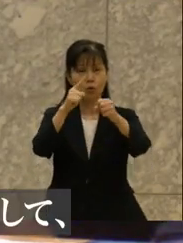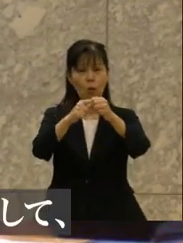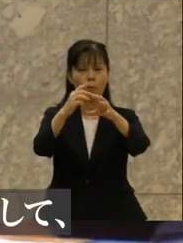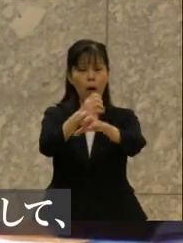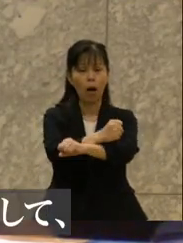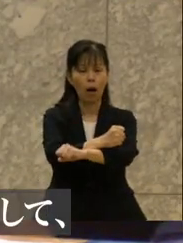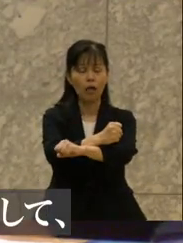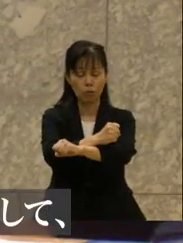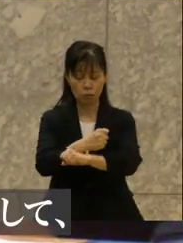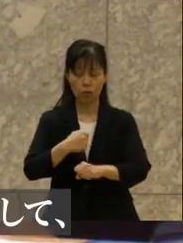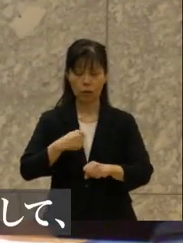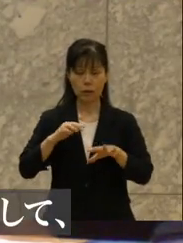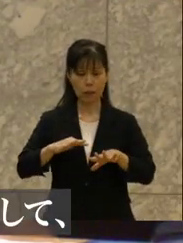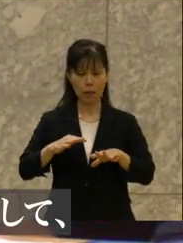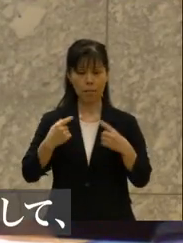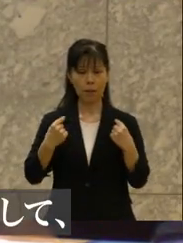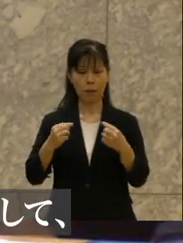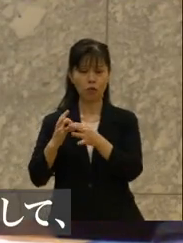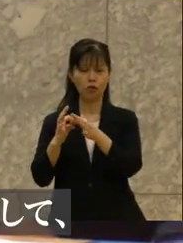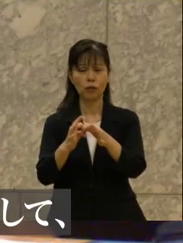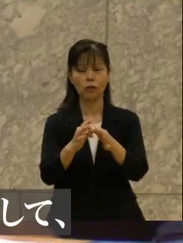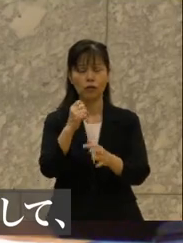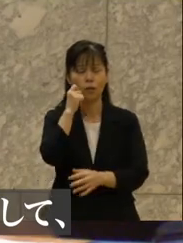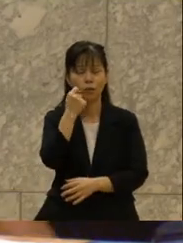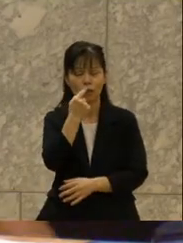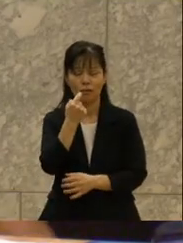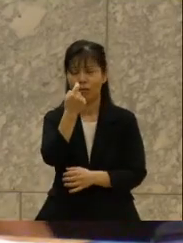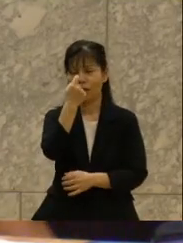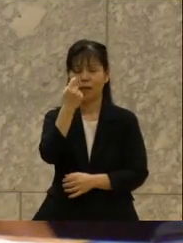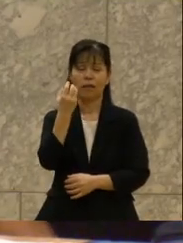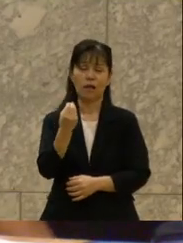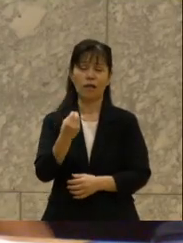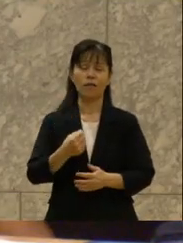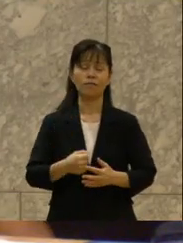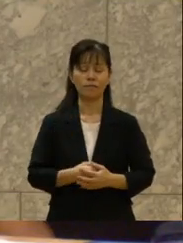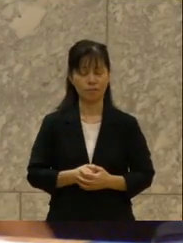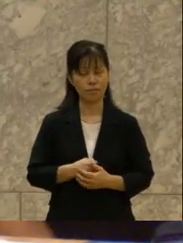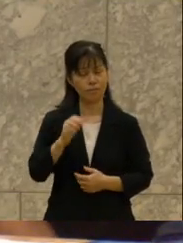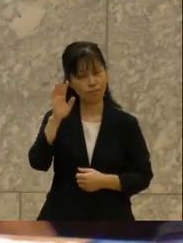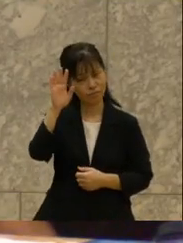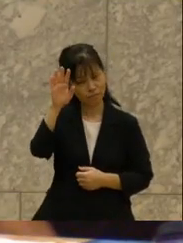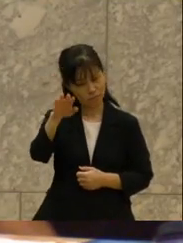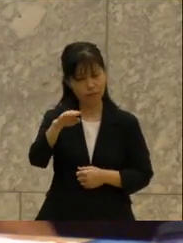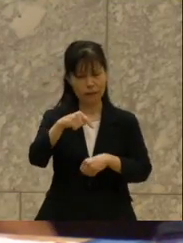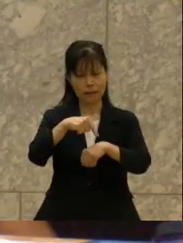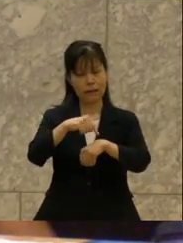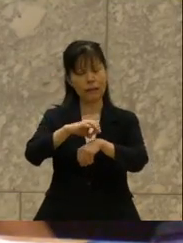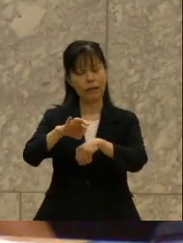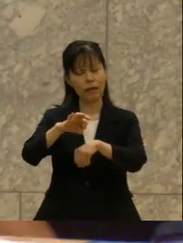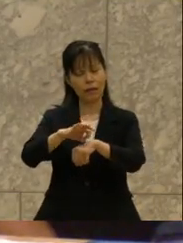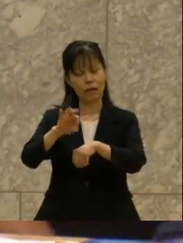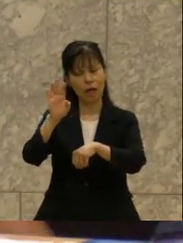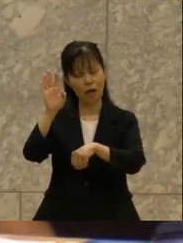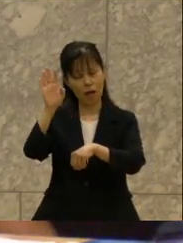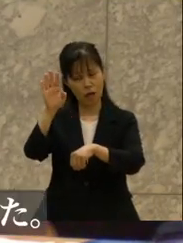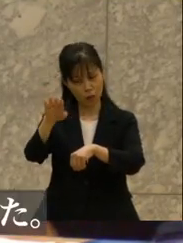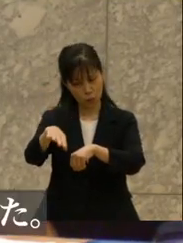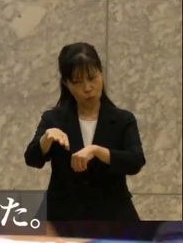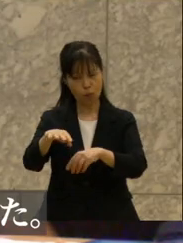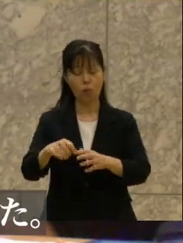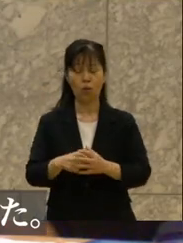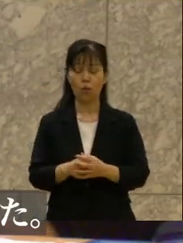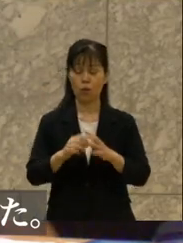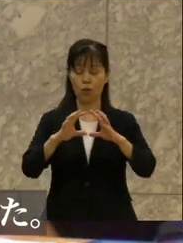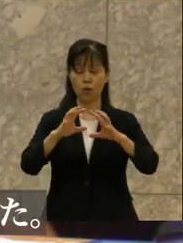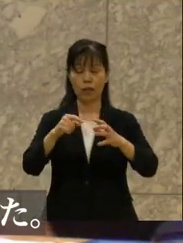現状維持すら難しくなるということを学ばしてもらいましてゆくゆく時間はかかってかかったんですけどその